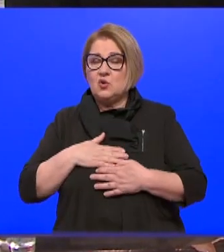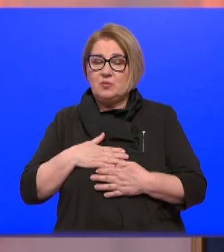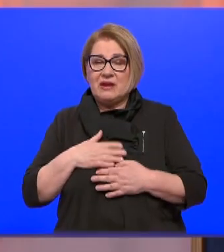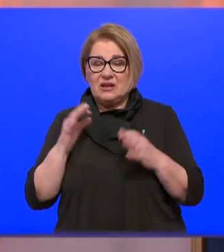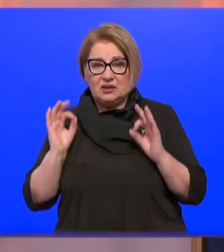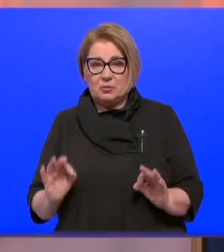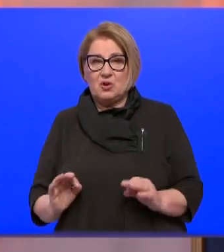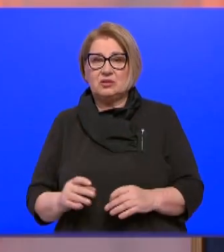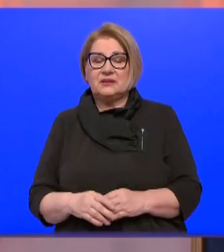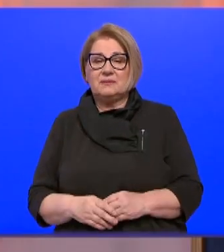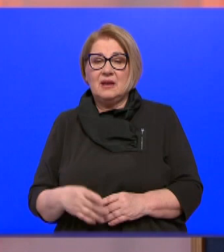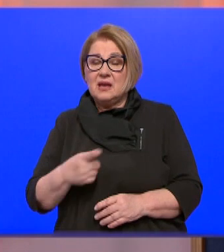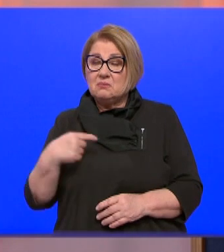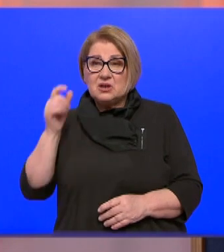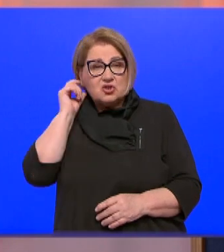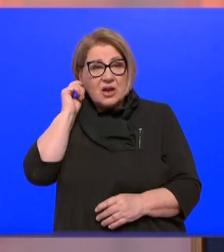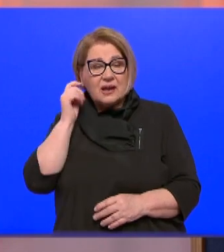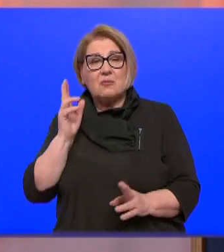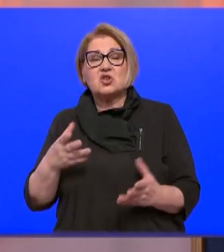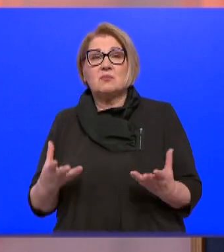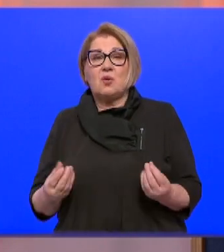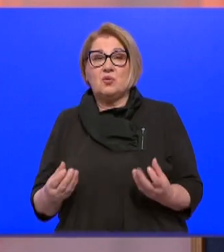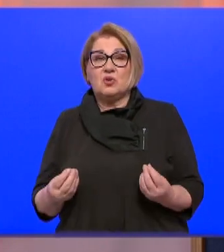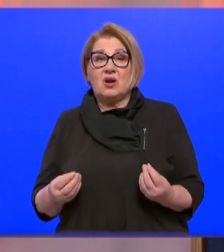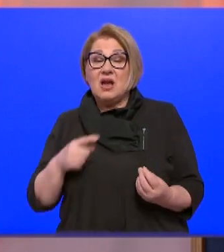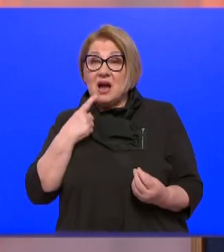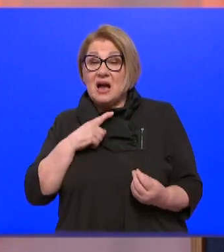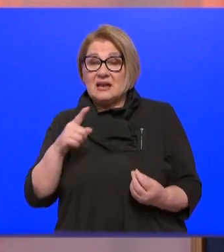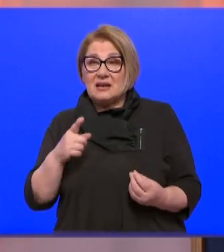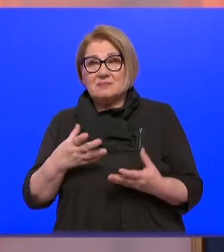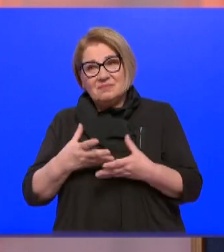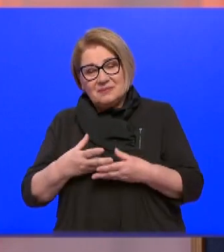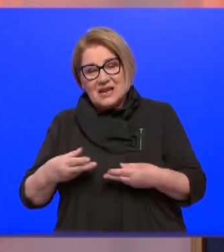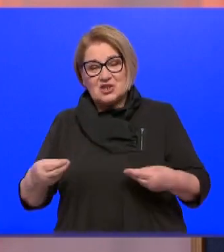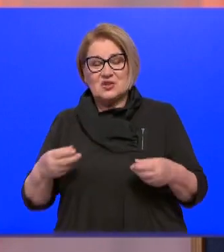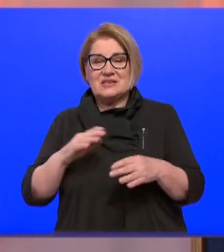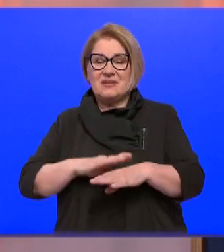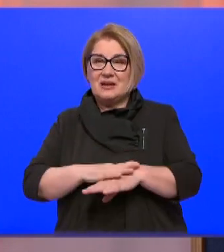dobroti. Mi žene možemo puno toga, ali ne odrecimo se svoje nježnosti.